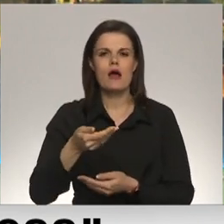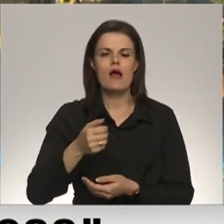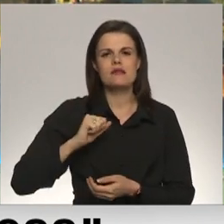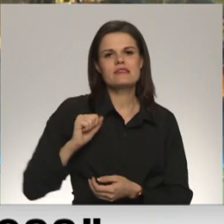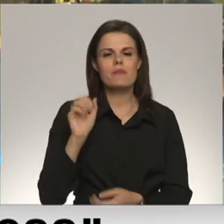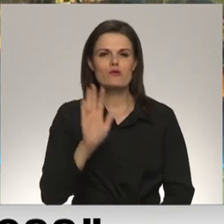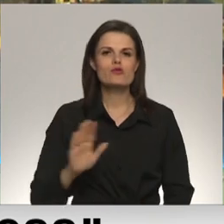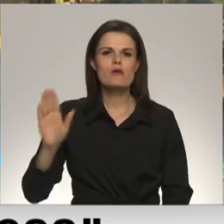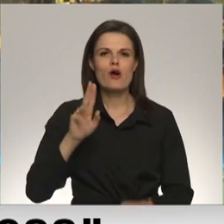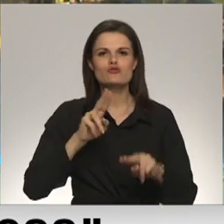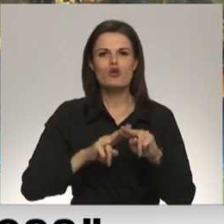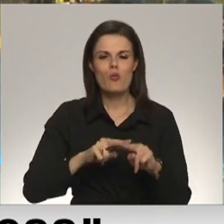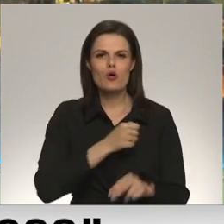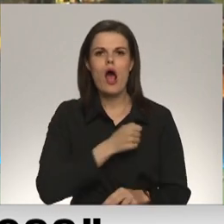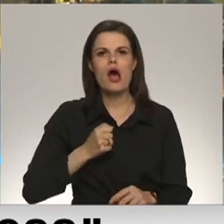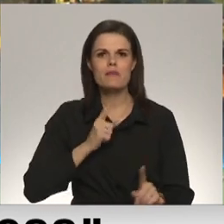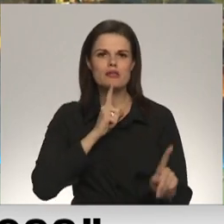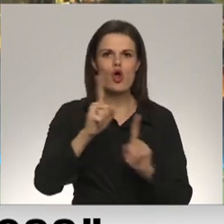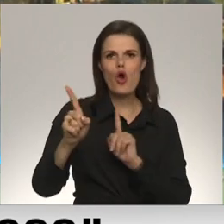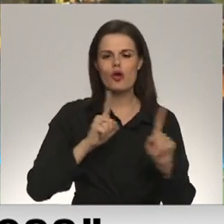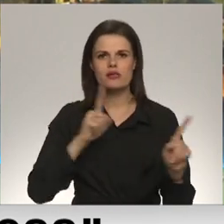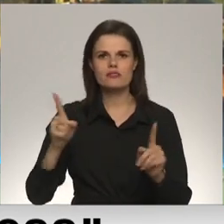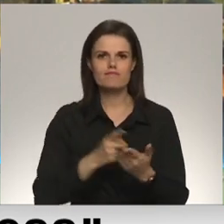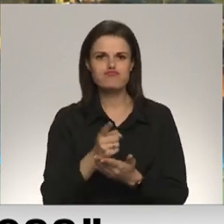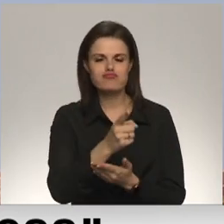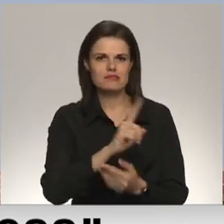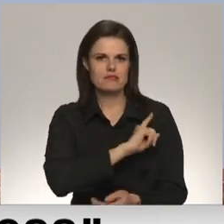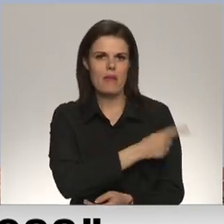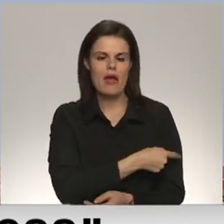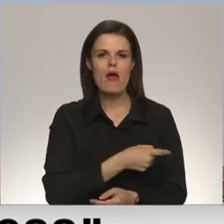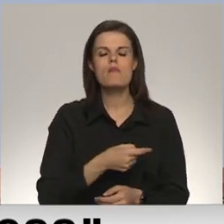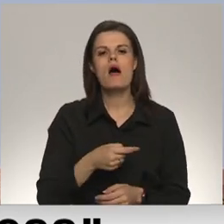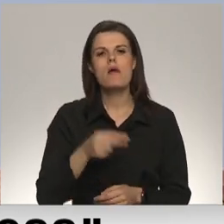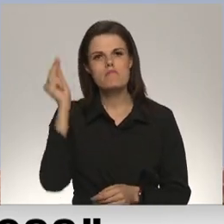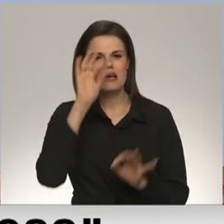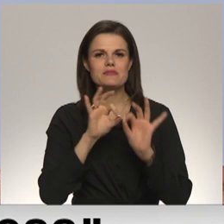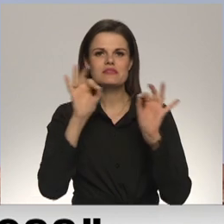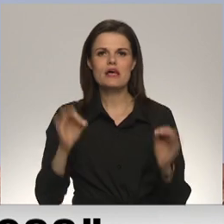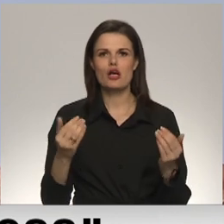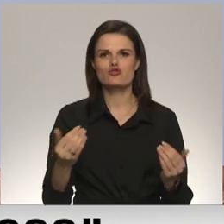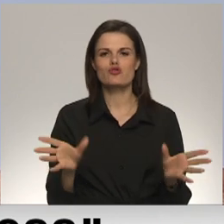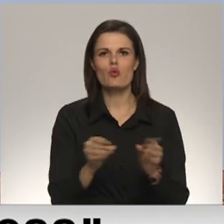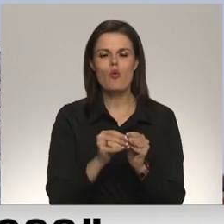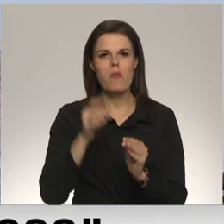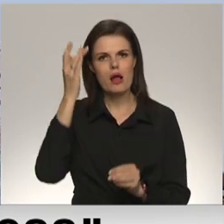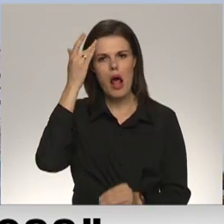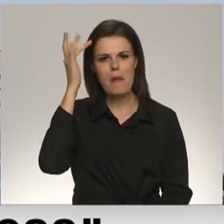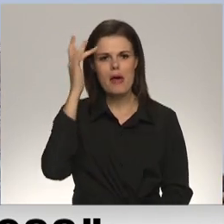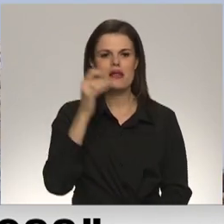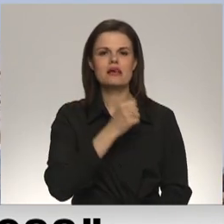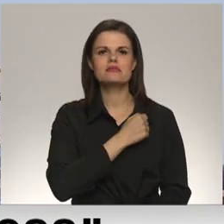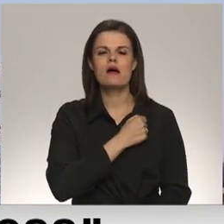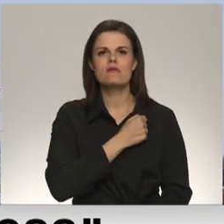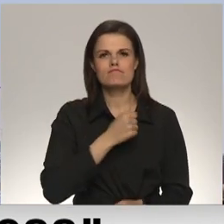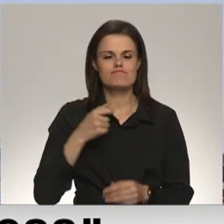valstīm un bruņoto spēku loģistikas spējām. Mācības šodien sākās ar Amerikas Savienoto Valstu kravas kuģa sagaidīšanu